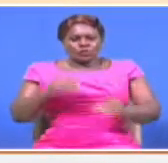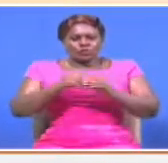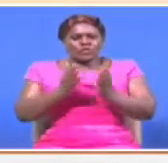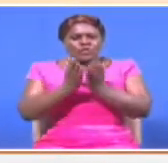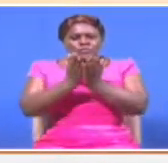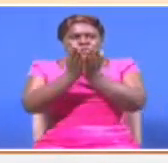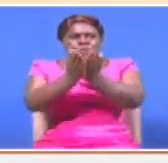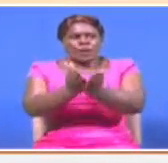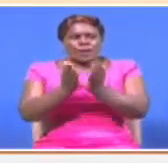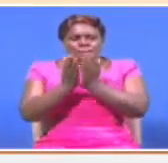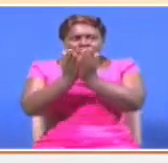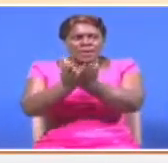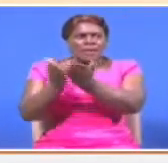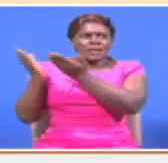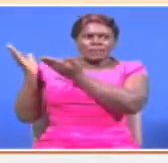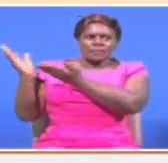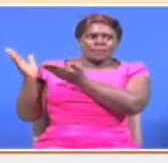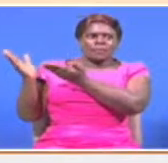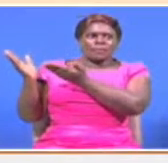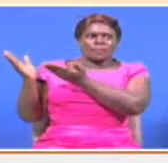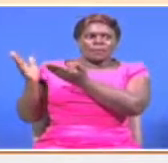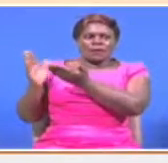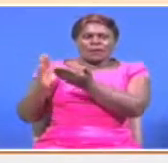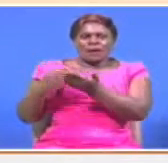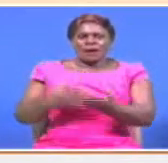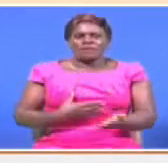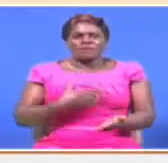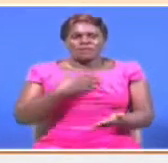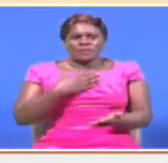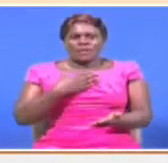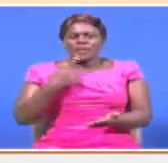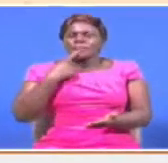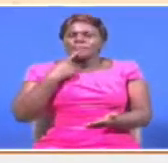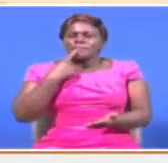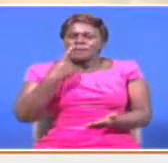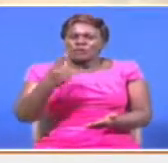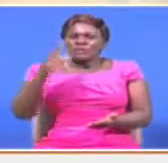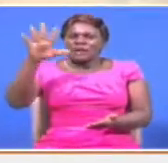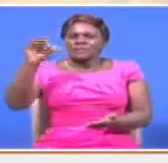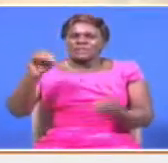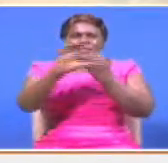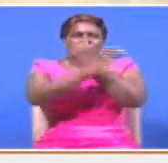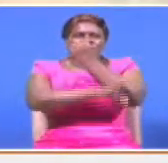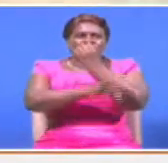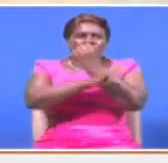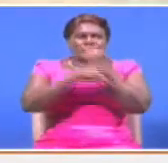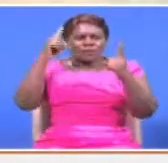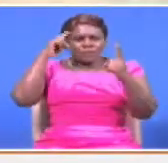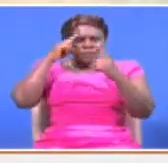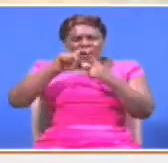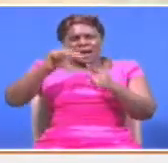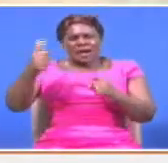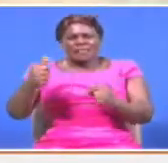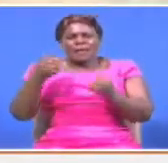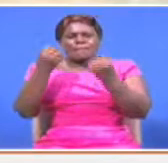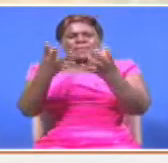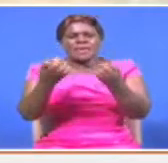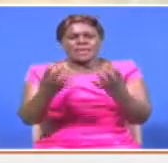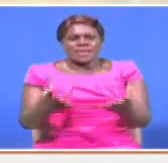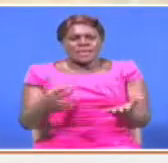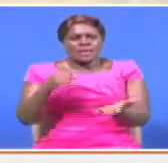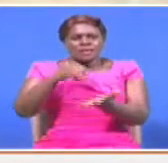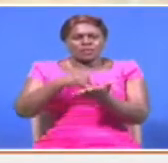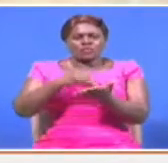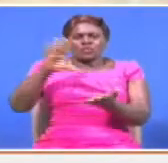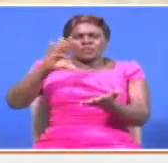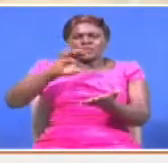hiyo, tayari imezuru takriban mataifa 150 na inalenga kuzuru mataifa mengine mengi yakiwemo